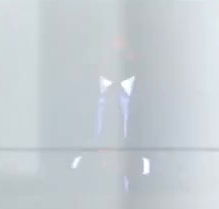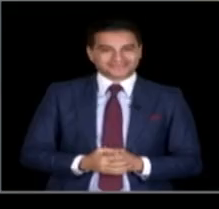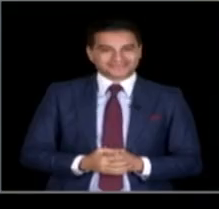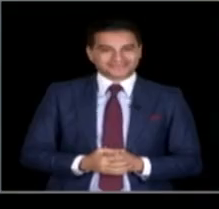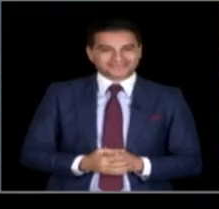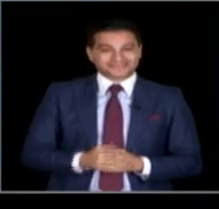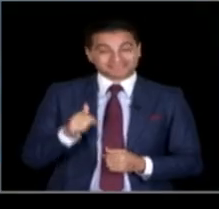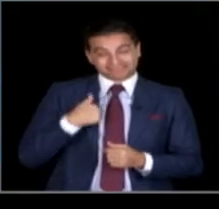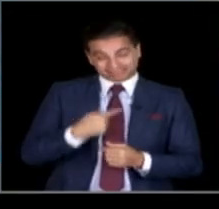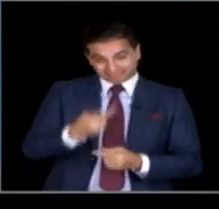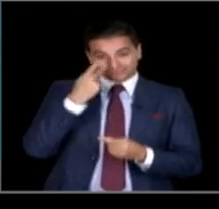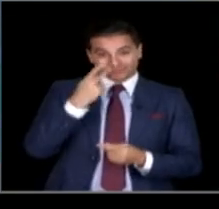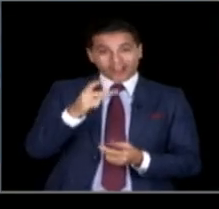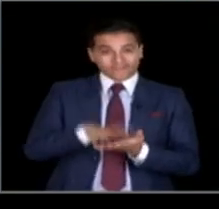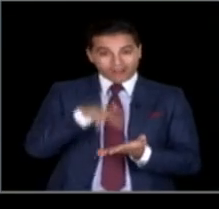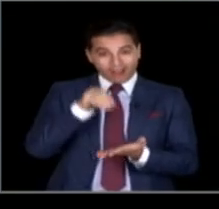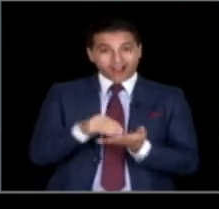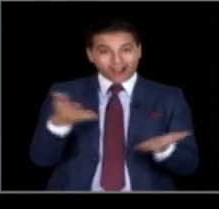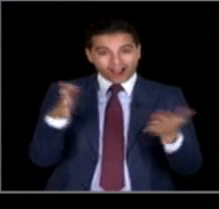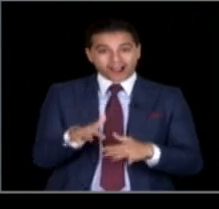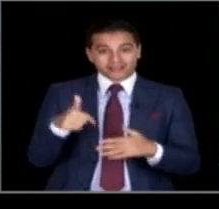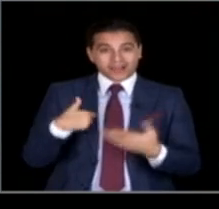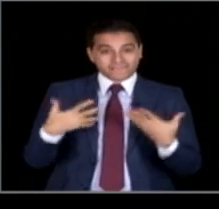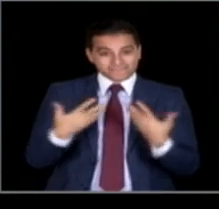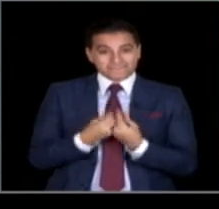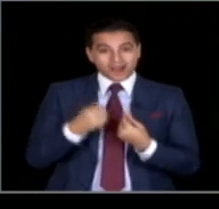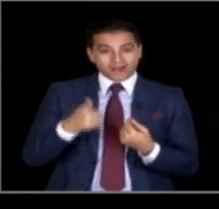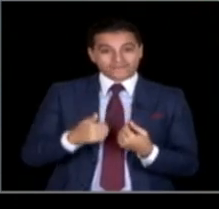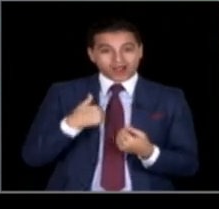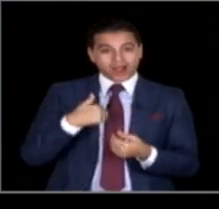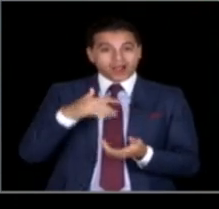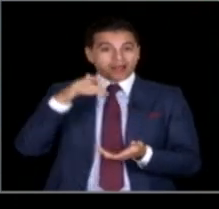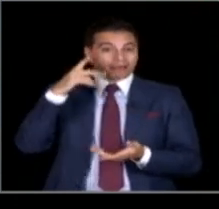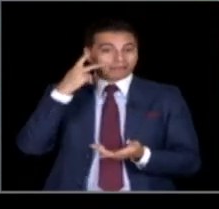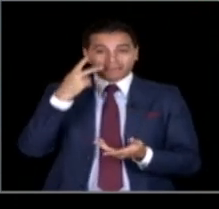أقوى. أنا ما أشكر الله بقرة من العواصف،